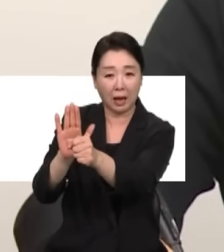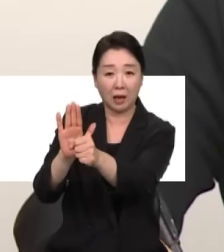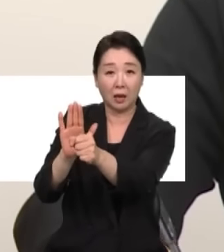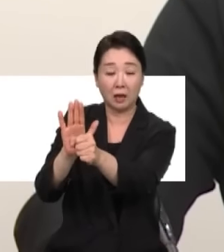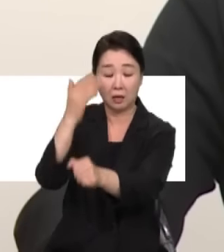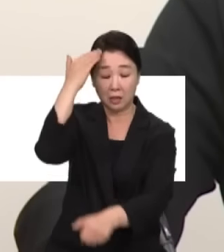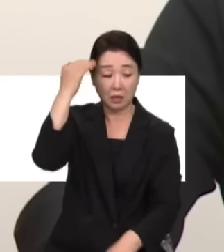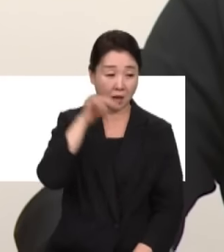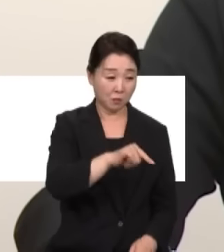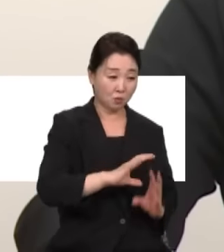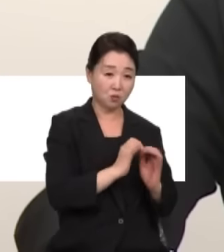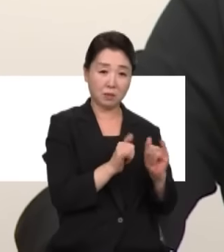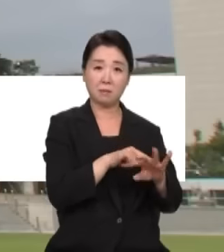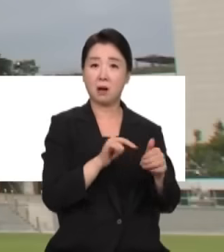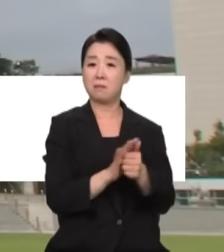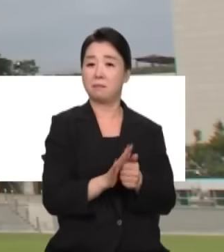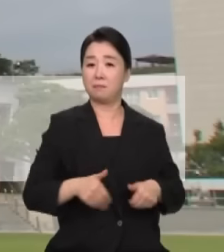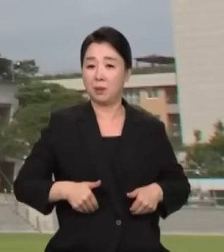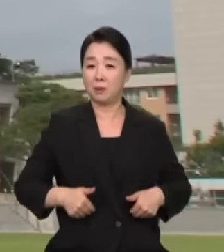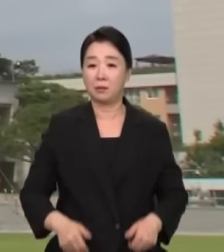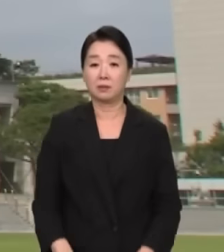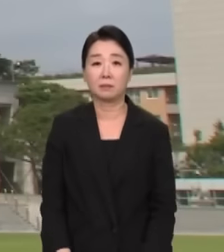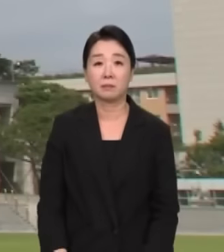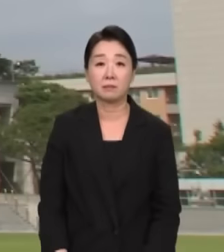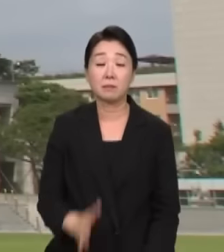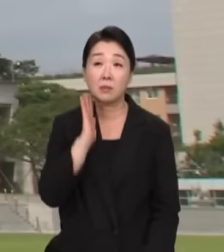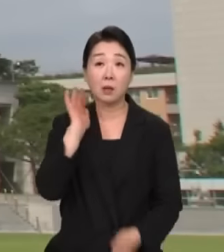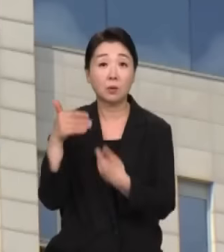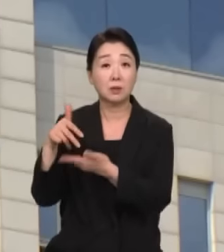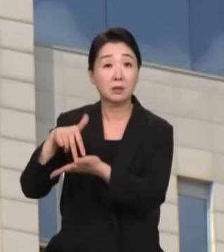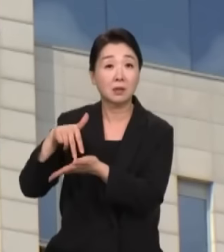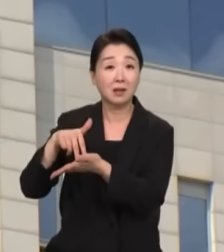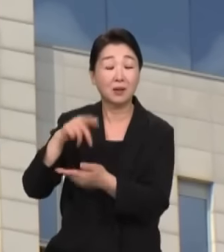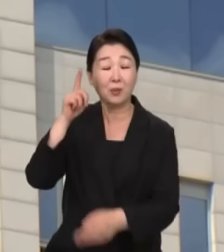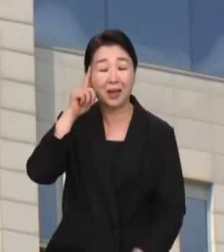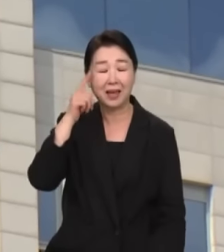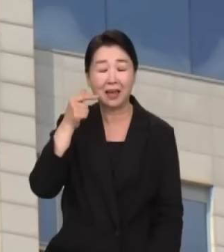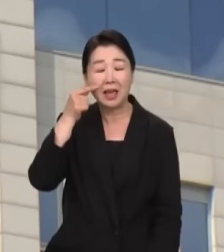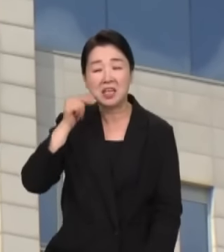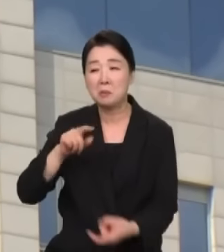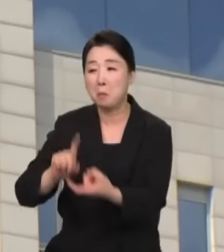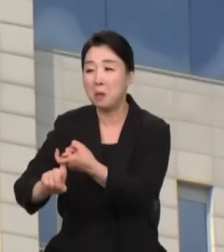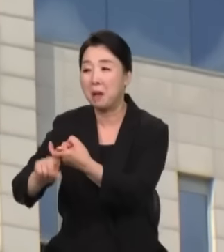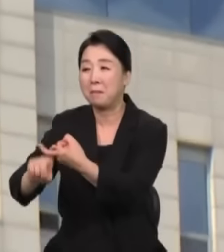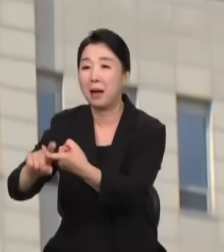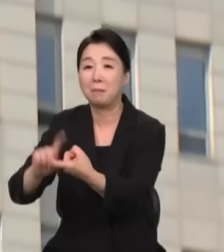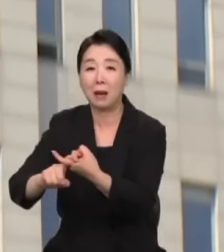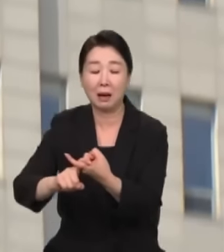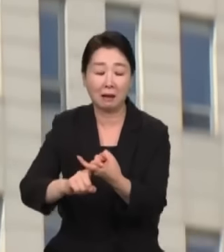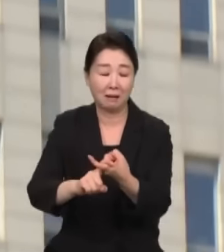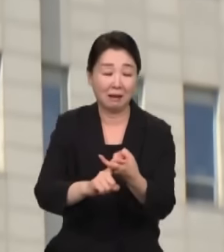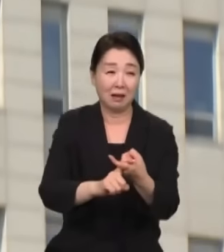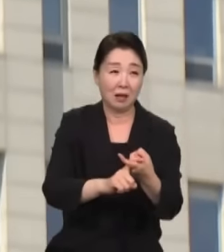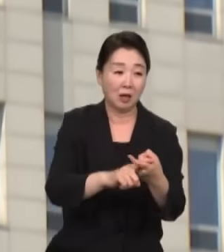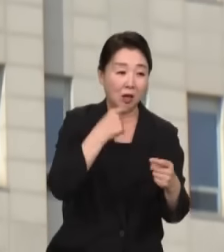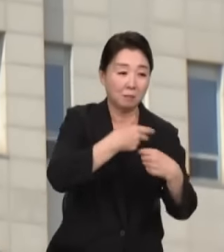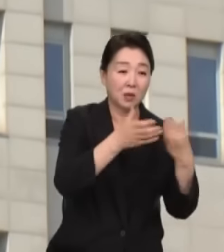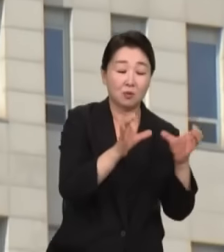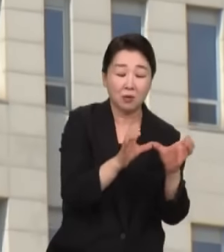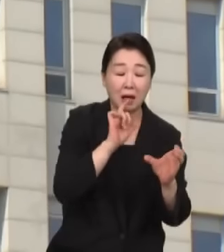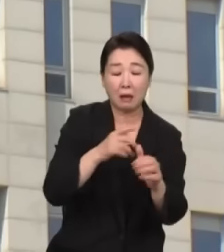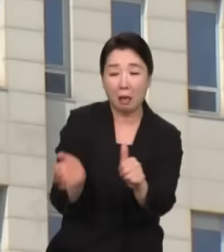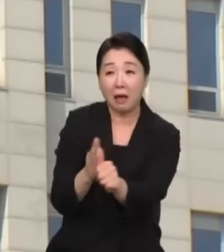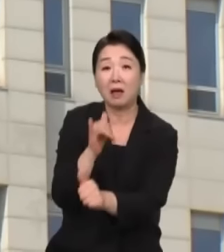대한민국 국민의 마음입니다. 그러자 대통령실은 친일 프레임으로 국민 분열을 야기하는 야당의 유감을